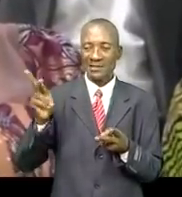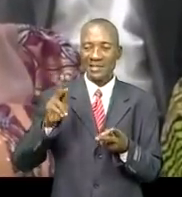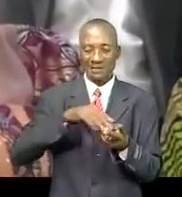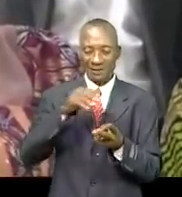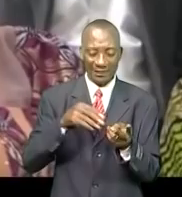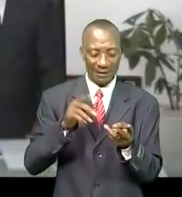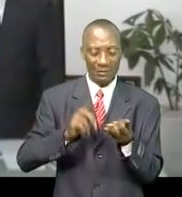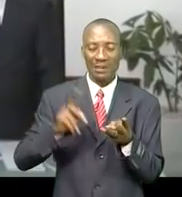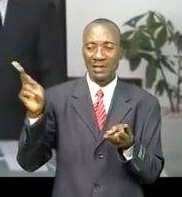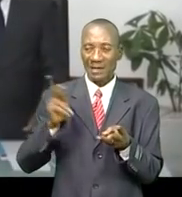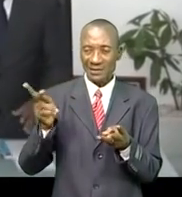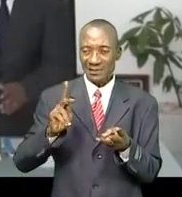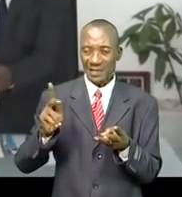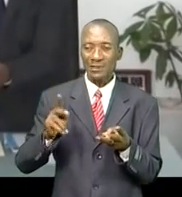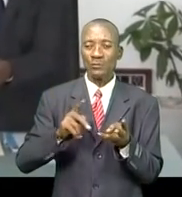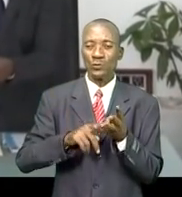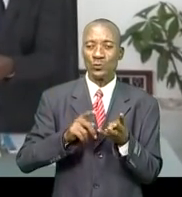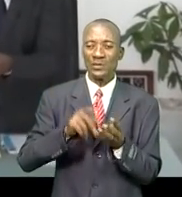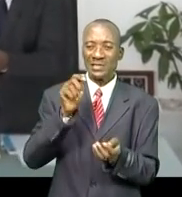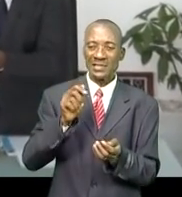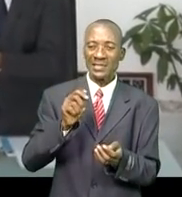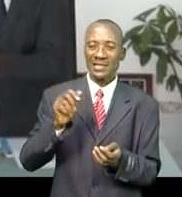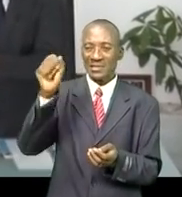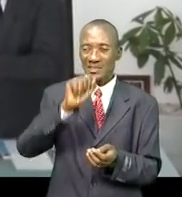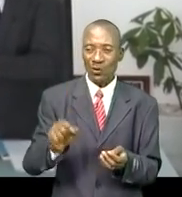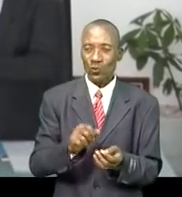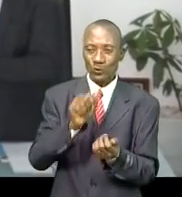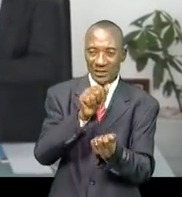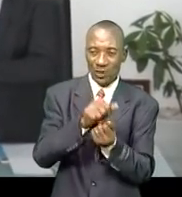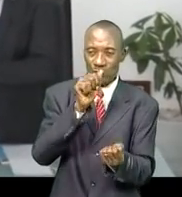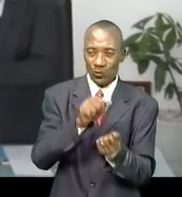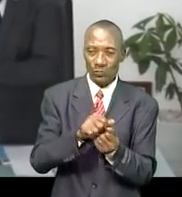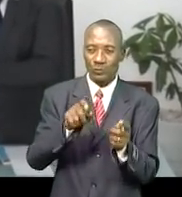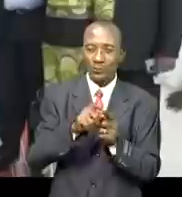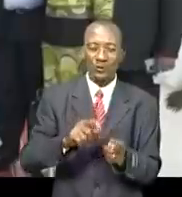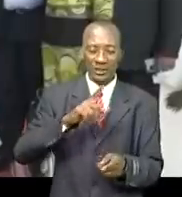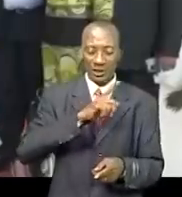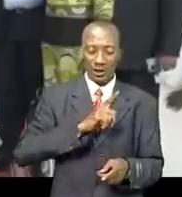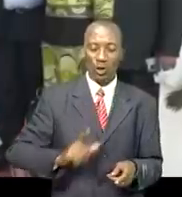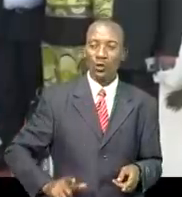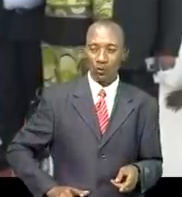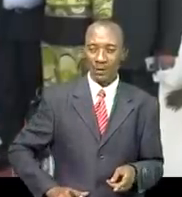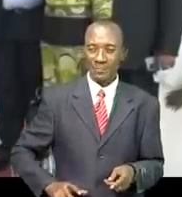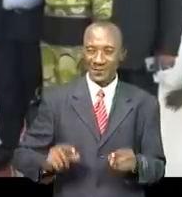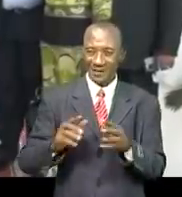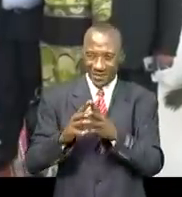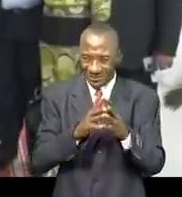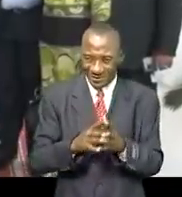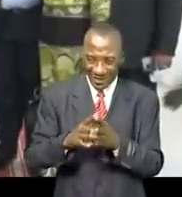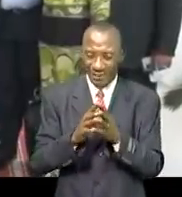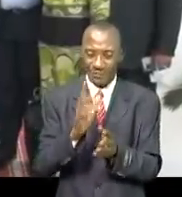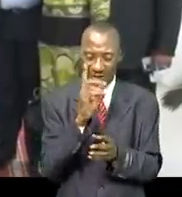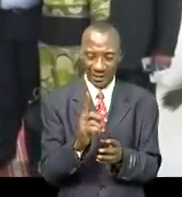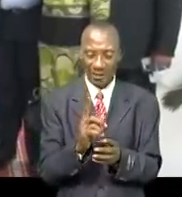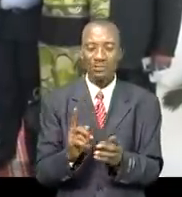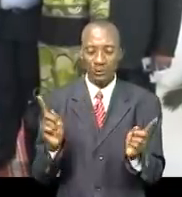au président de la République, Félix-Antoine Tshisekedi Tshilombo. Il faut rappeler au passage qu'ils sont 16 qui sont membres de l'Union